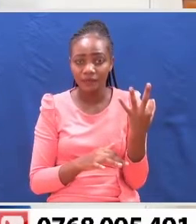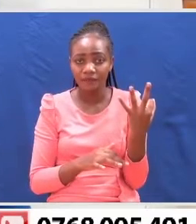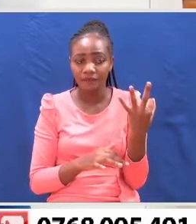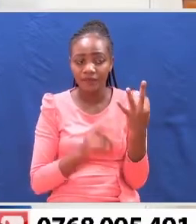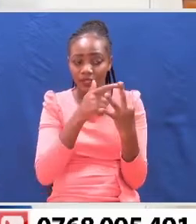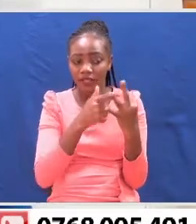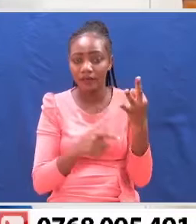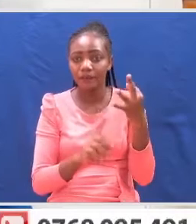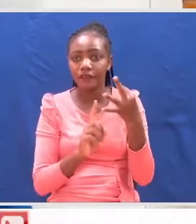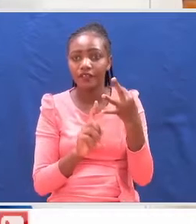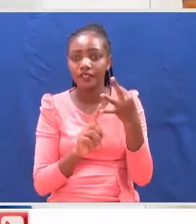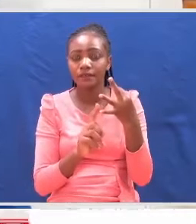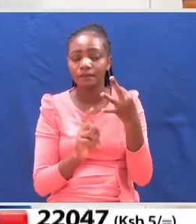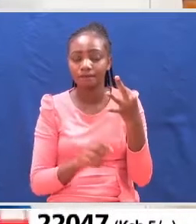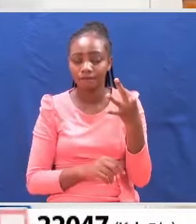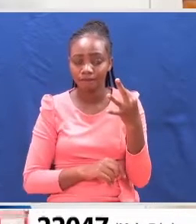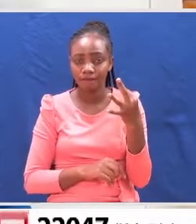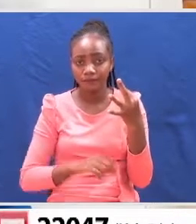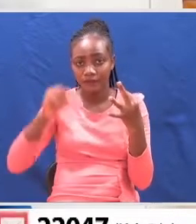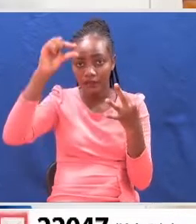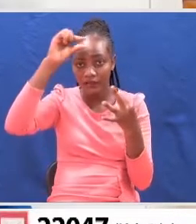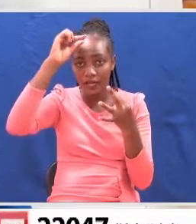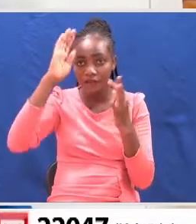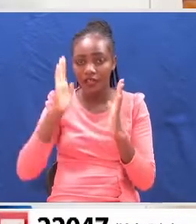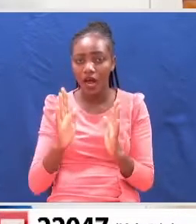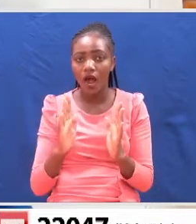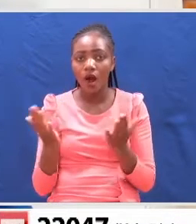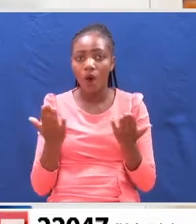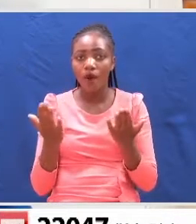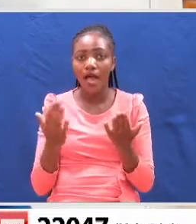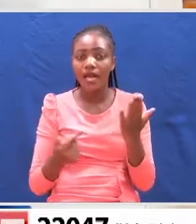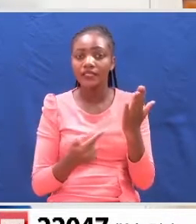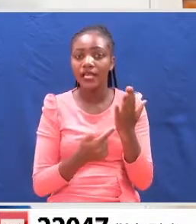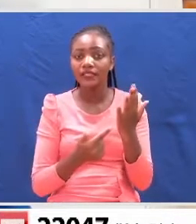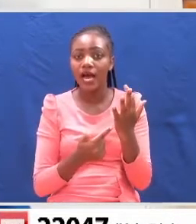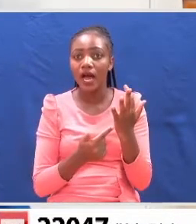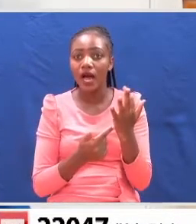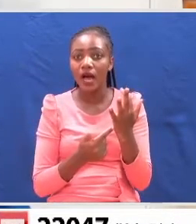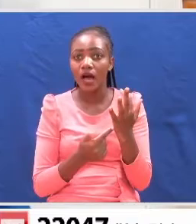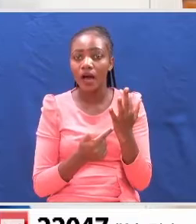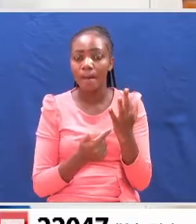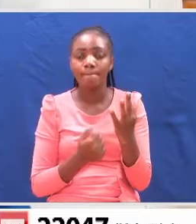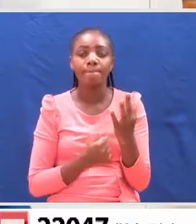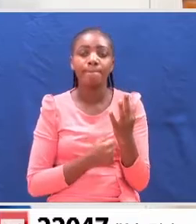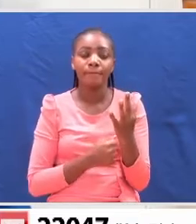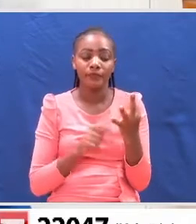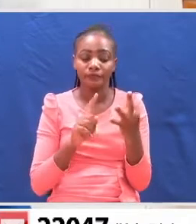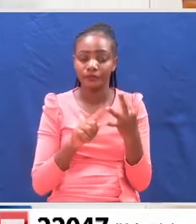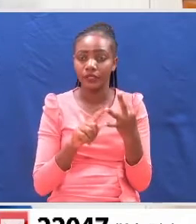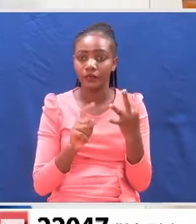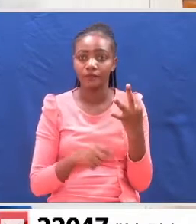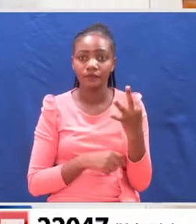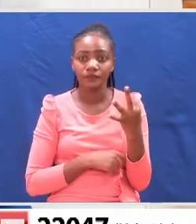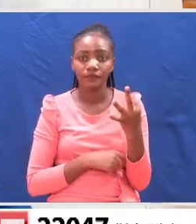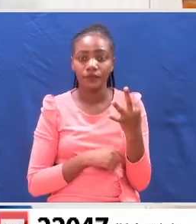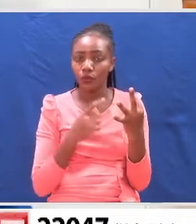Impeachment ya kwanza ilikuwa ni ya gavana wa Taita Taveta, ile Samboja. Ya pili ikakuja